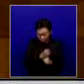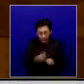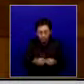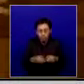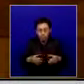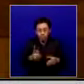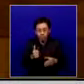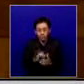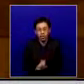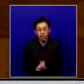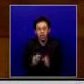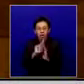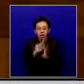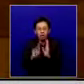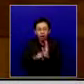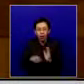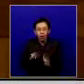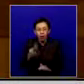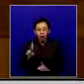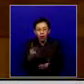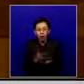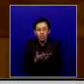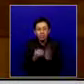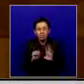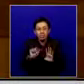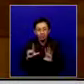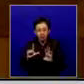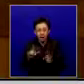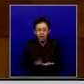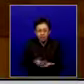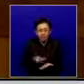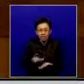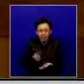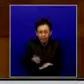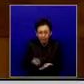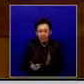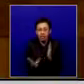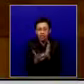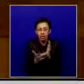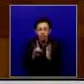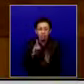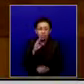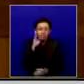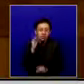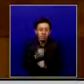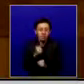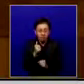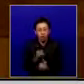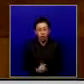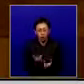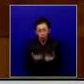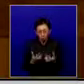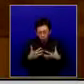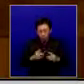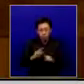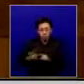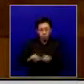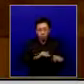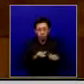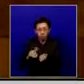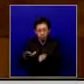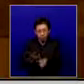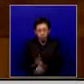ณพ.ร.ก. 400 ล้านก็สามารถนำไปใช้ได้เรื่องดิจิทัลเป็นสิ่งสำคัญมากๆตอนนี้คุณมีเครื่องมือแล้วหม